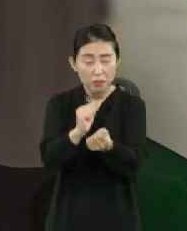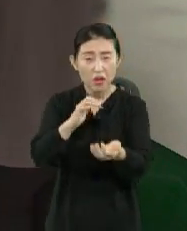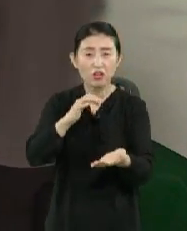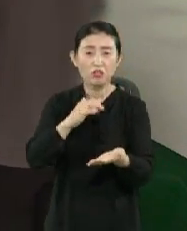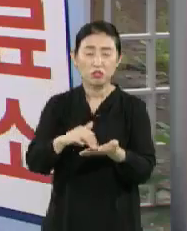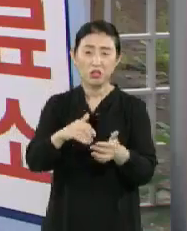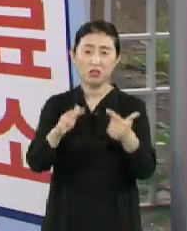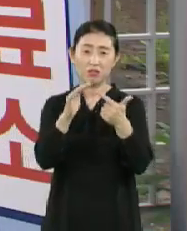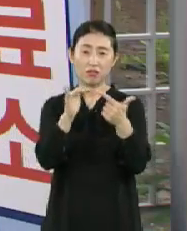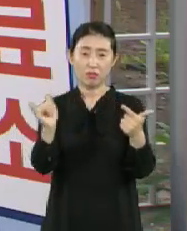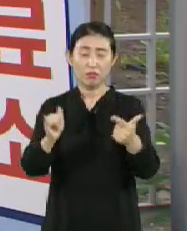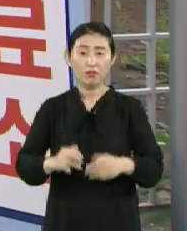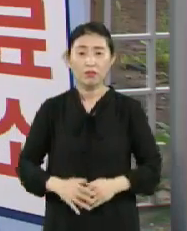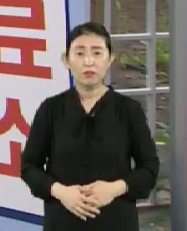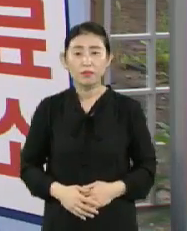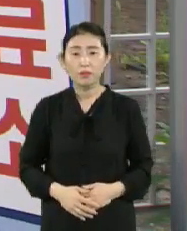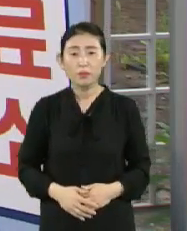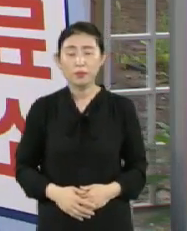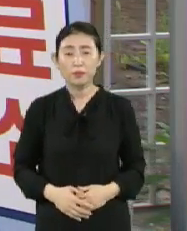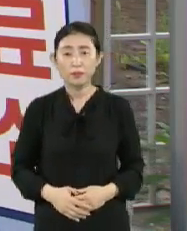6명이 신규 확정됐습니다